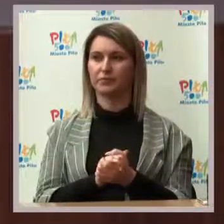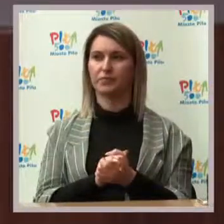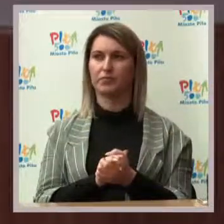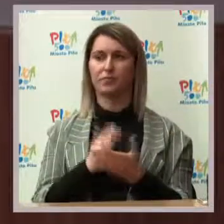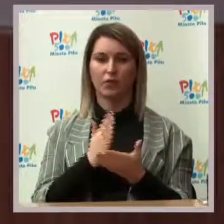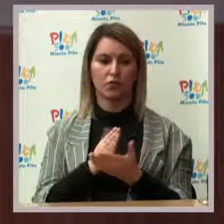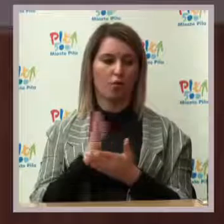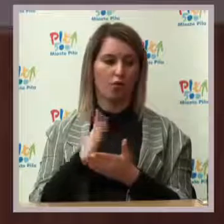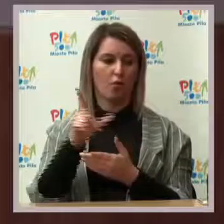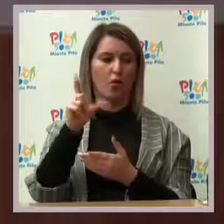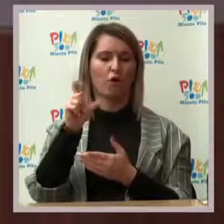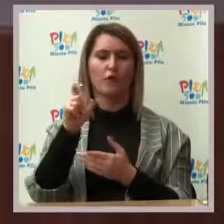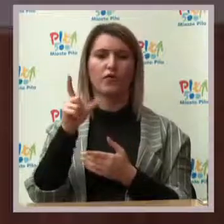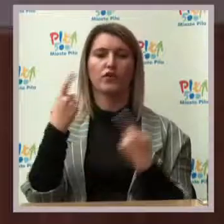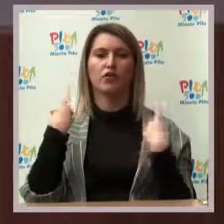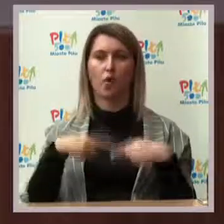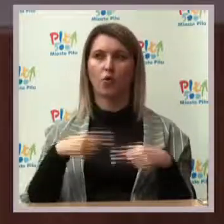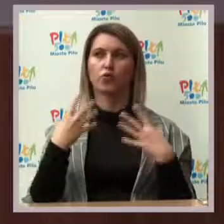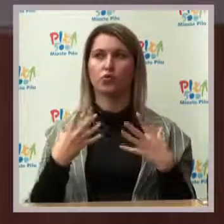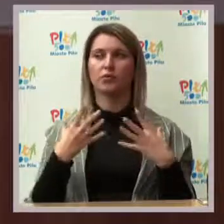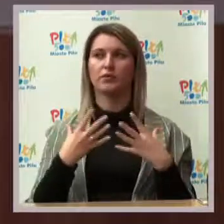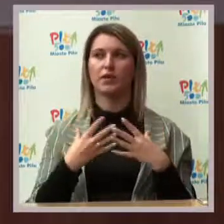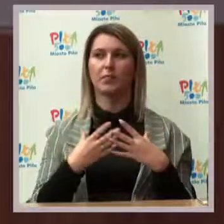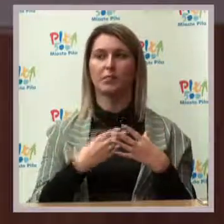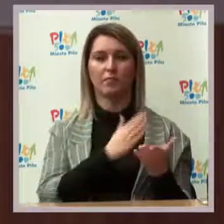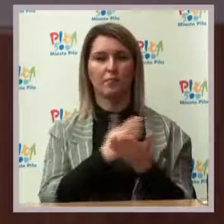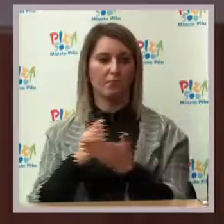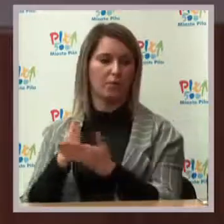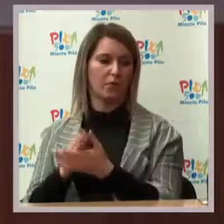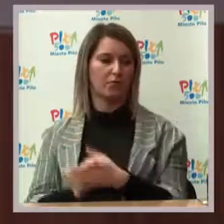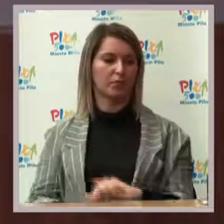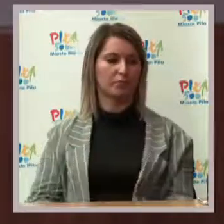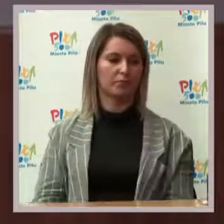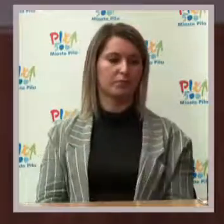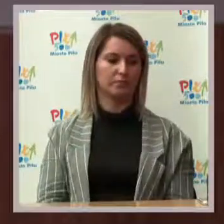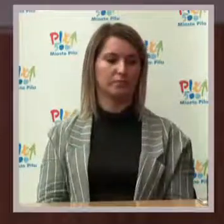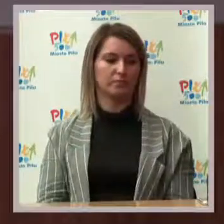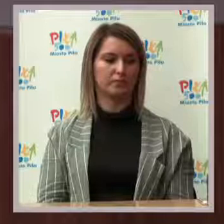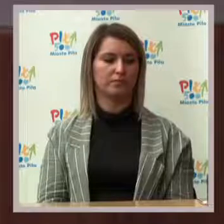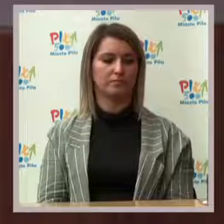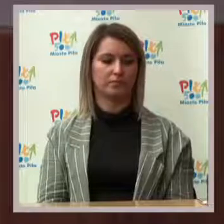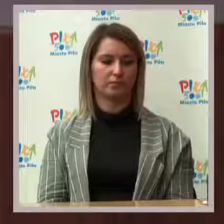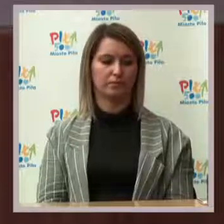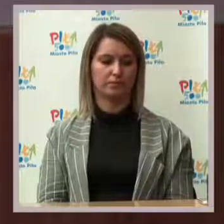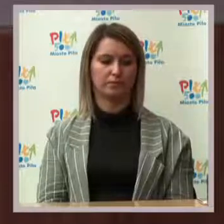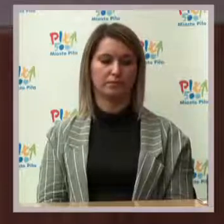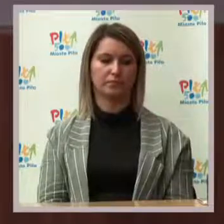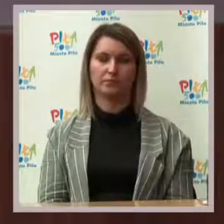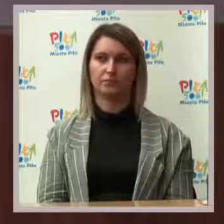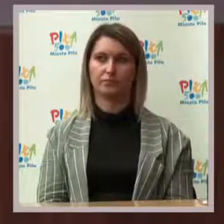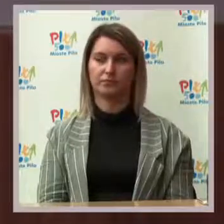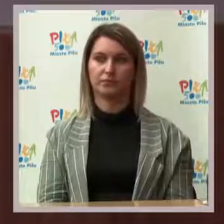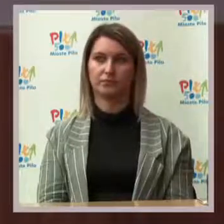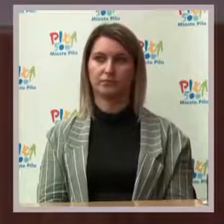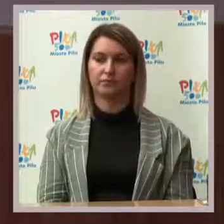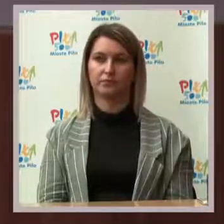osób chcielibyśmy wyprowadzić na taką drogę, taki kompas im dać, żeby